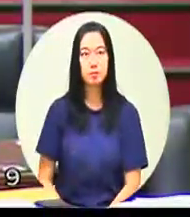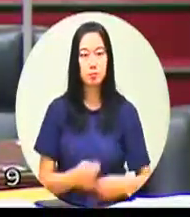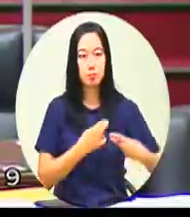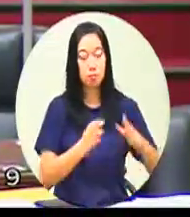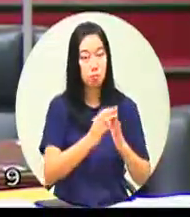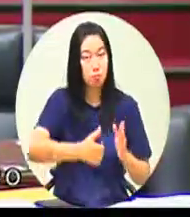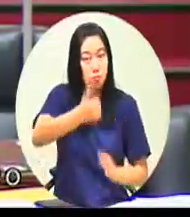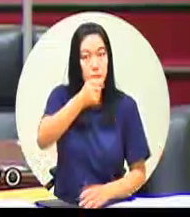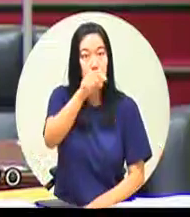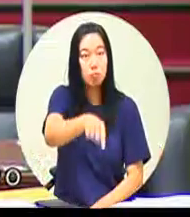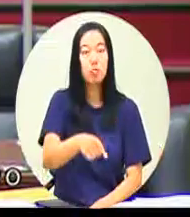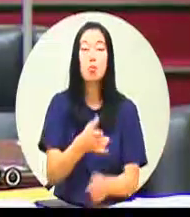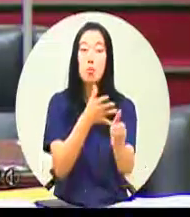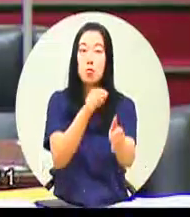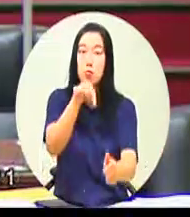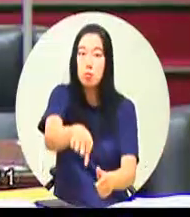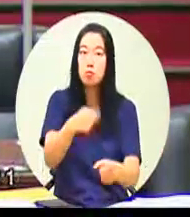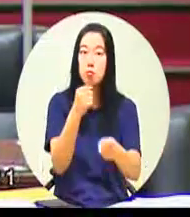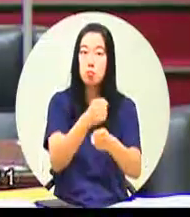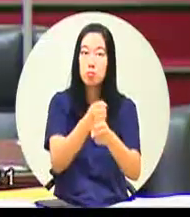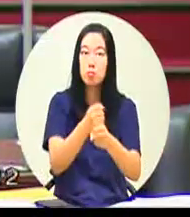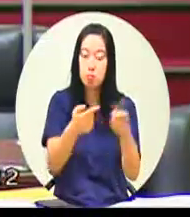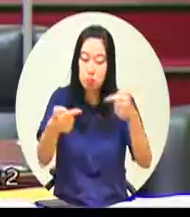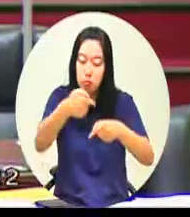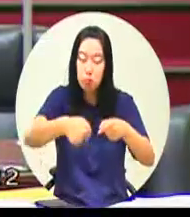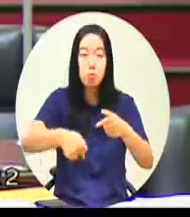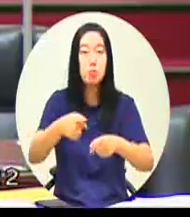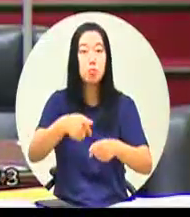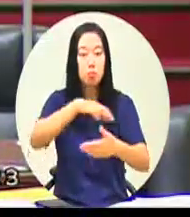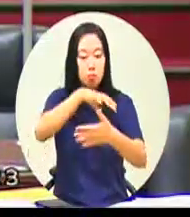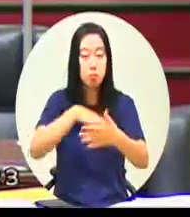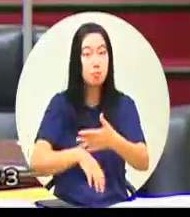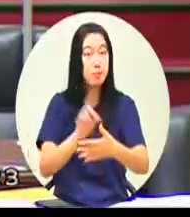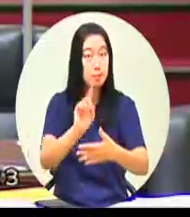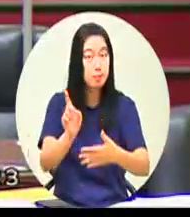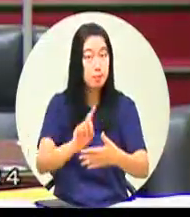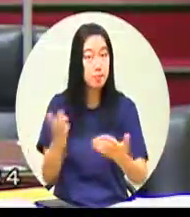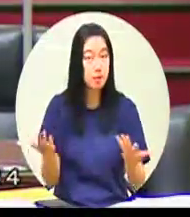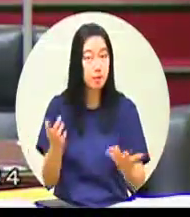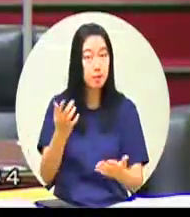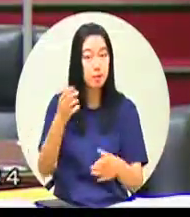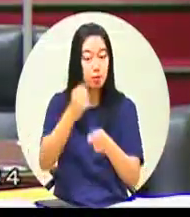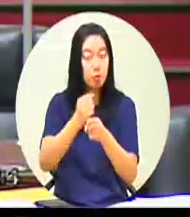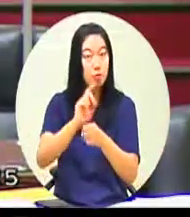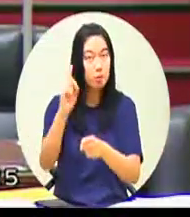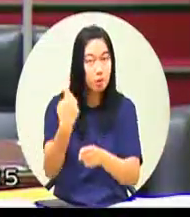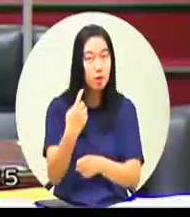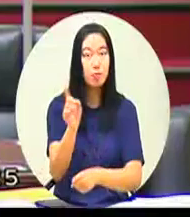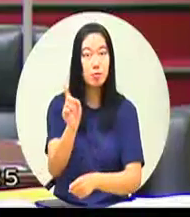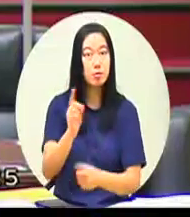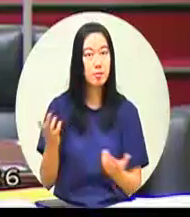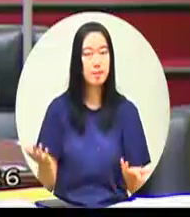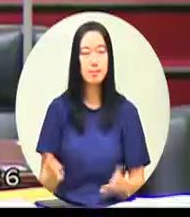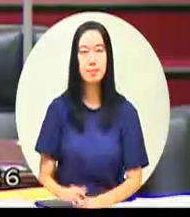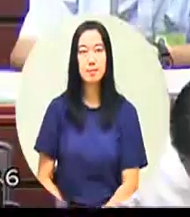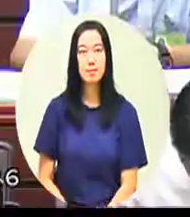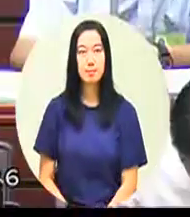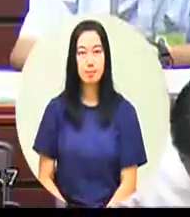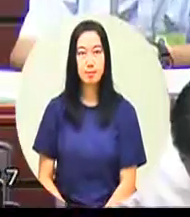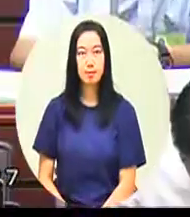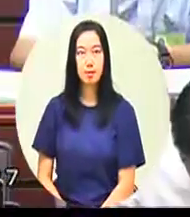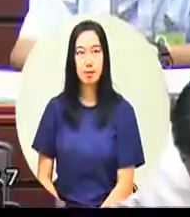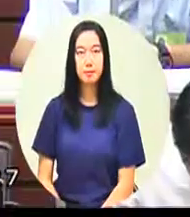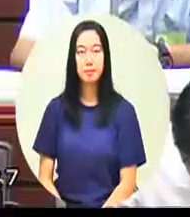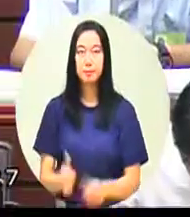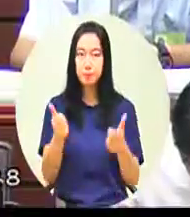了，这是什么做的？农业局蔡局长，能不能答复一下？ 啊，请局长答复。 好， 谢谢主席，谢